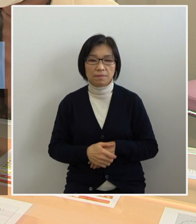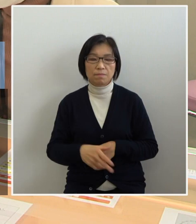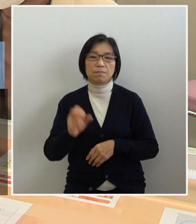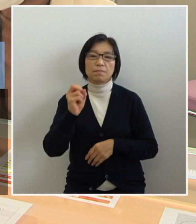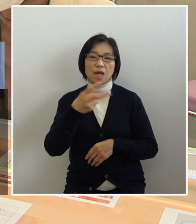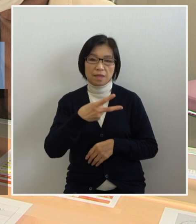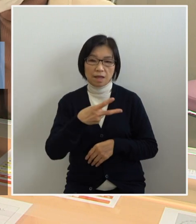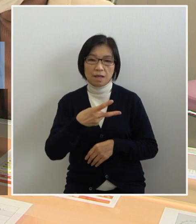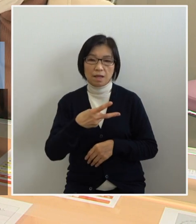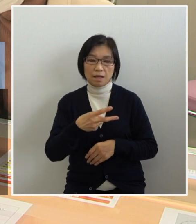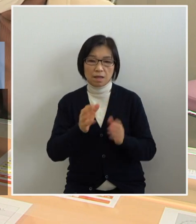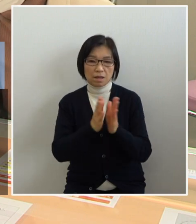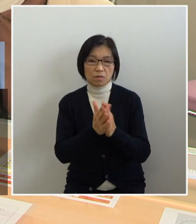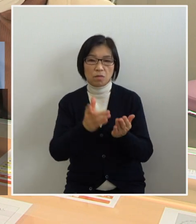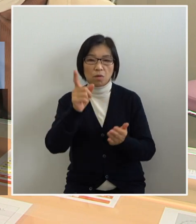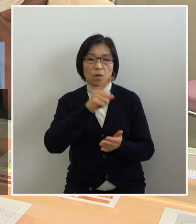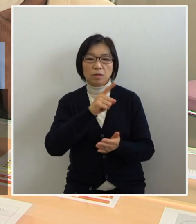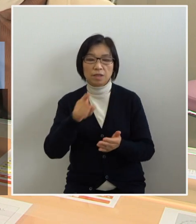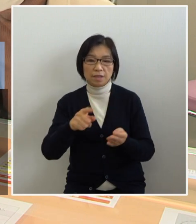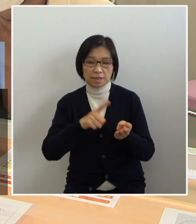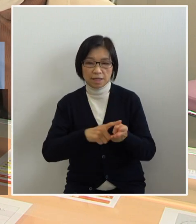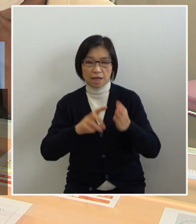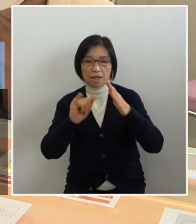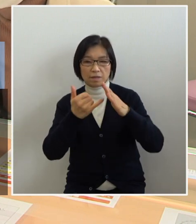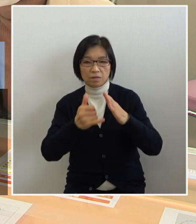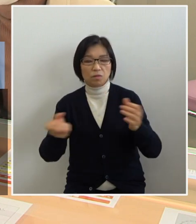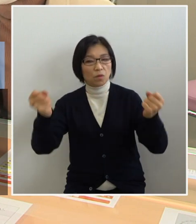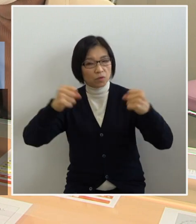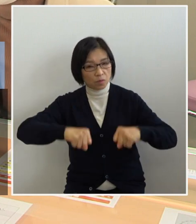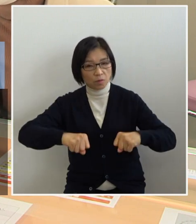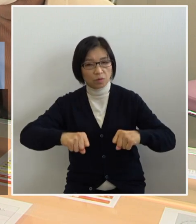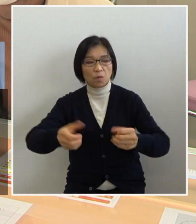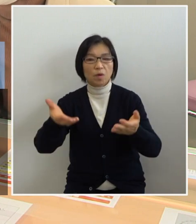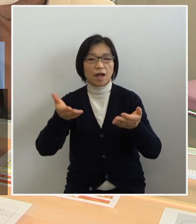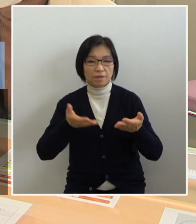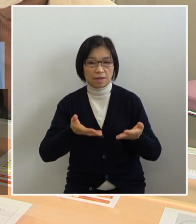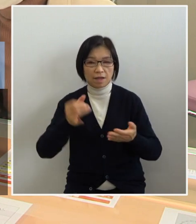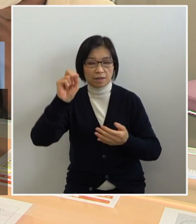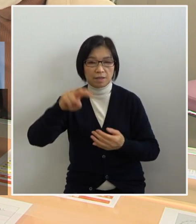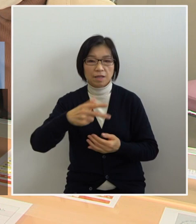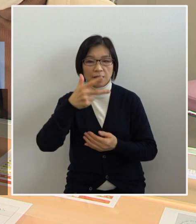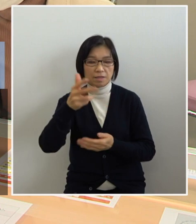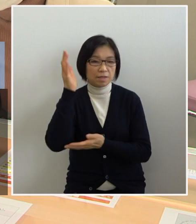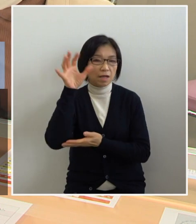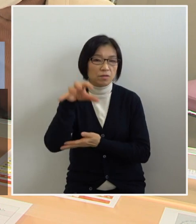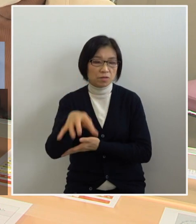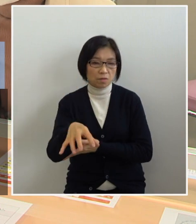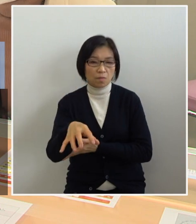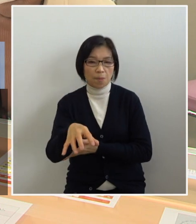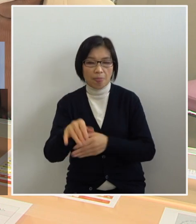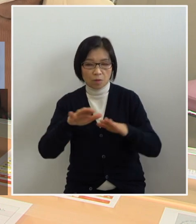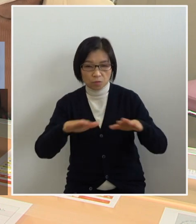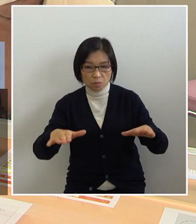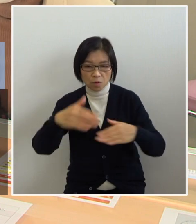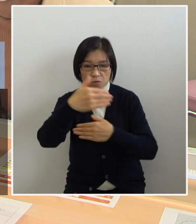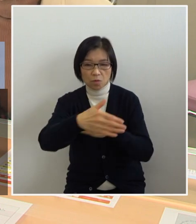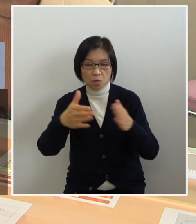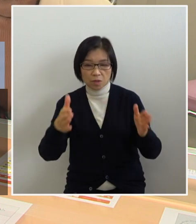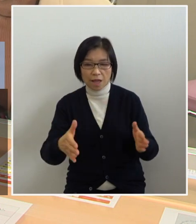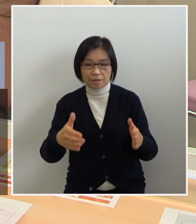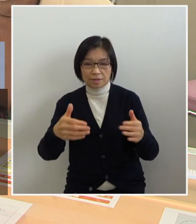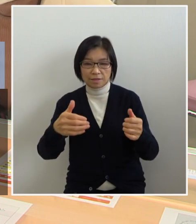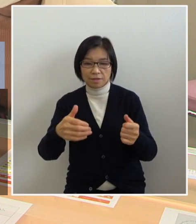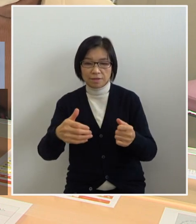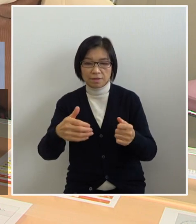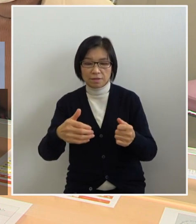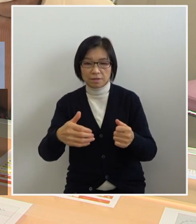またご本人やご家族の同意を得て、伊那市役所、子ども相談室や社